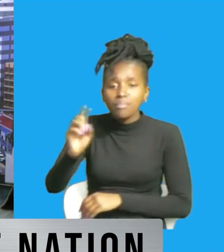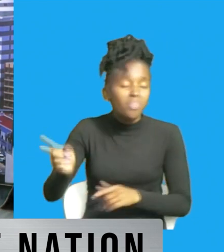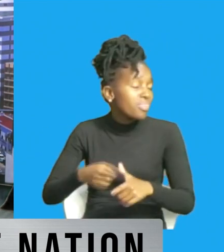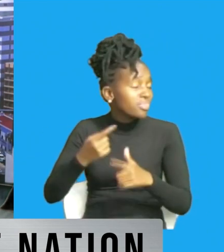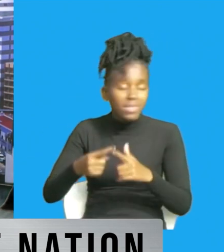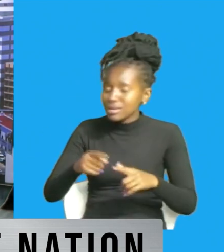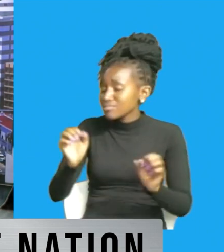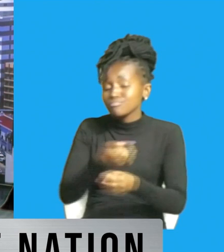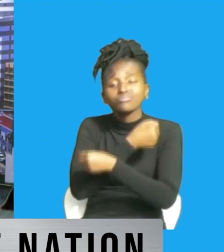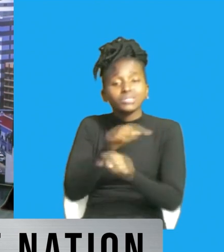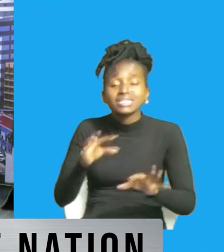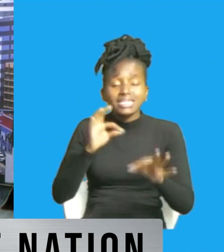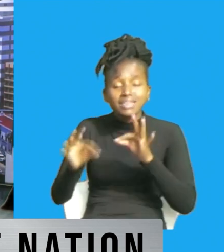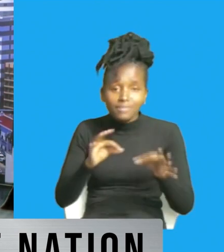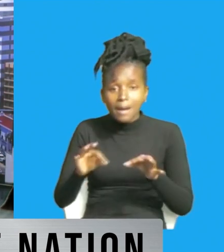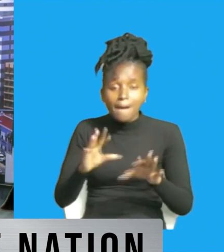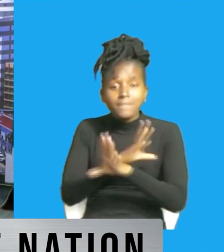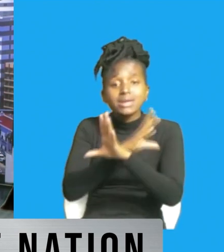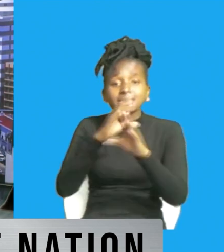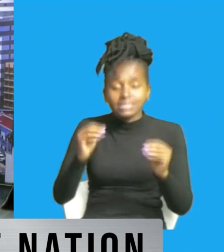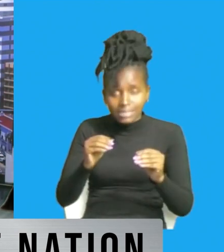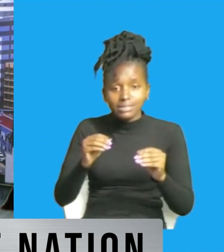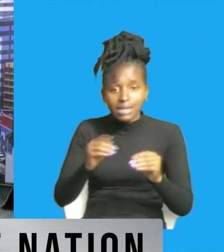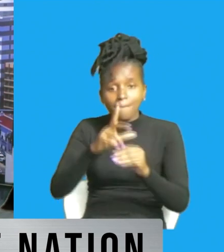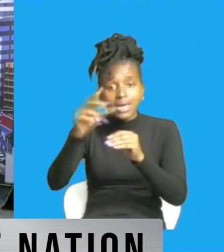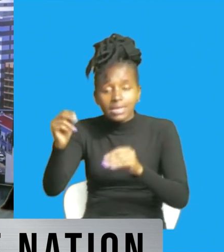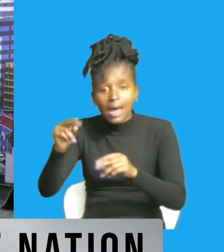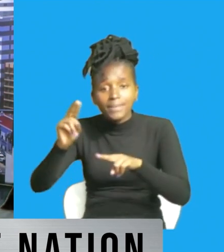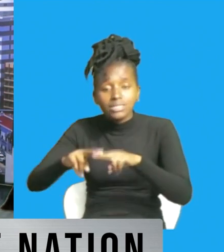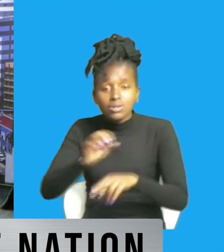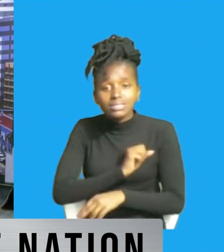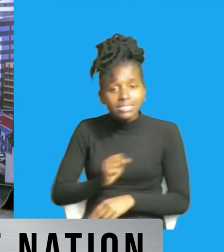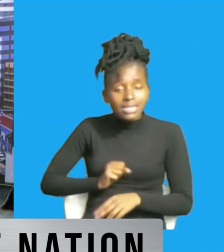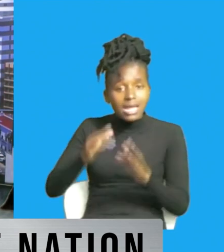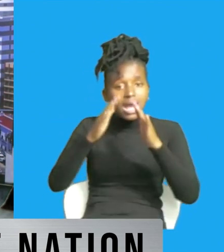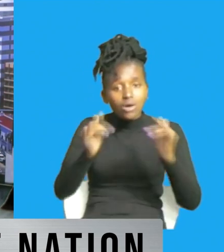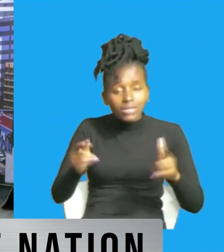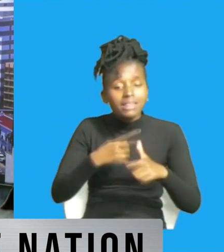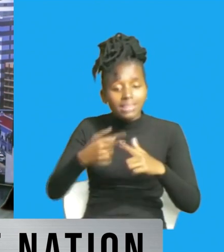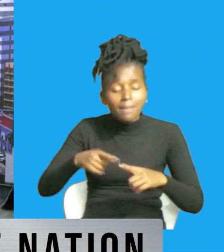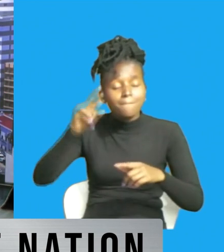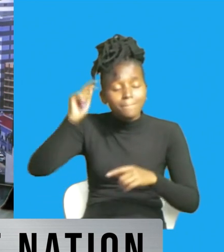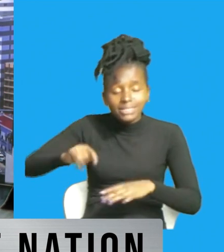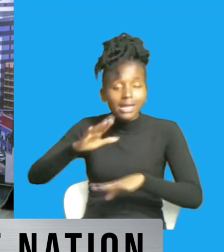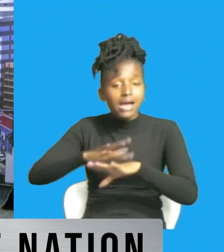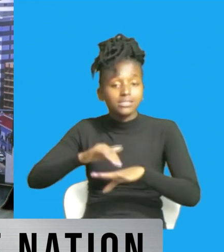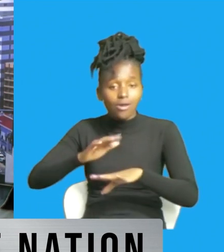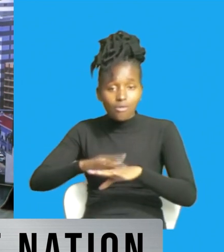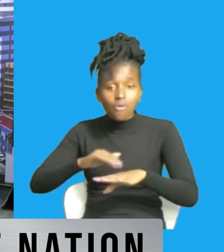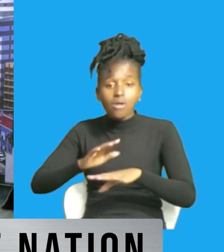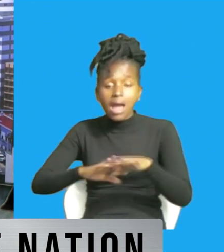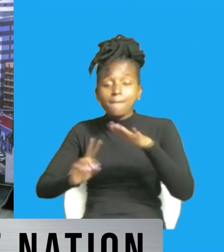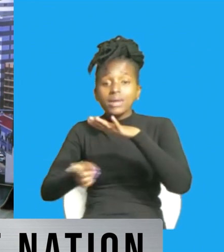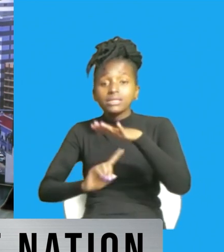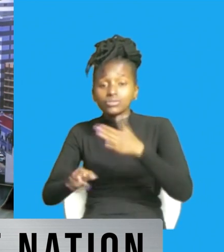yuko sahihi, kama ametega masikio, aende aongee na waziri wa fedha Bwana Ndung'u, na wasikizane